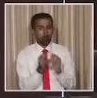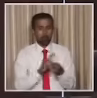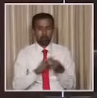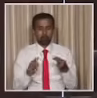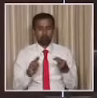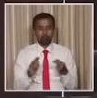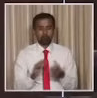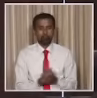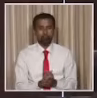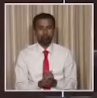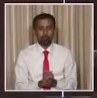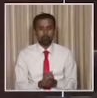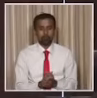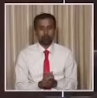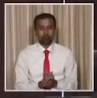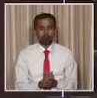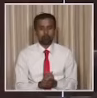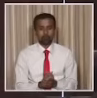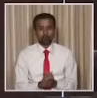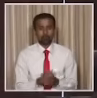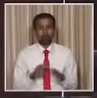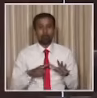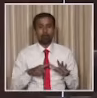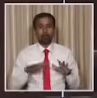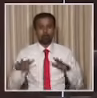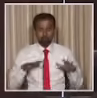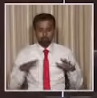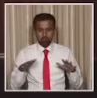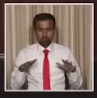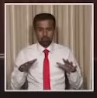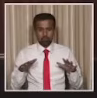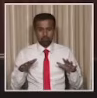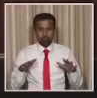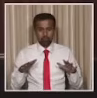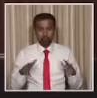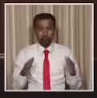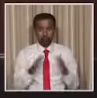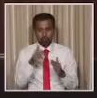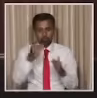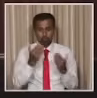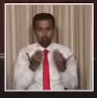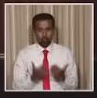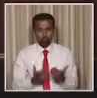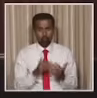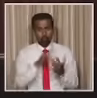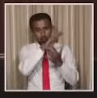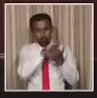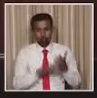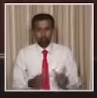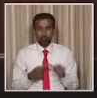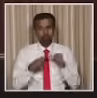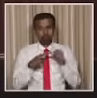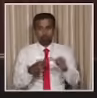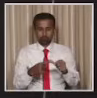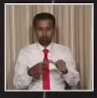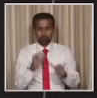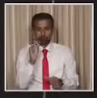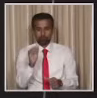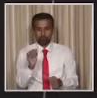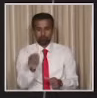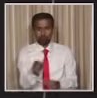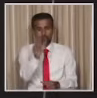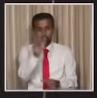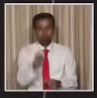ඉඳගෙන ඔබතුමා කතා කරන්න අනුරාධපුරේ ඔහේගේ උපත්තියේ ඉඳලා ඔන්න මම උත්තර දෙන්නම් හරිද